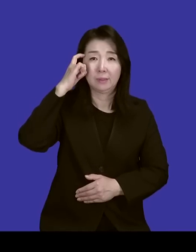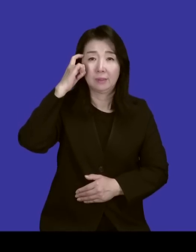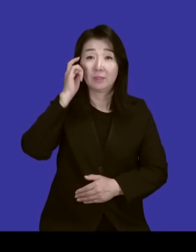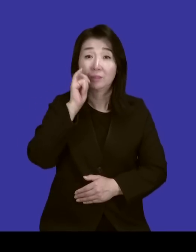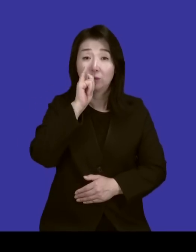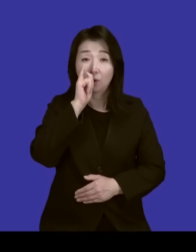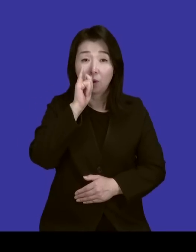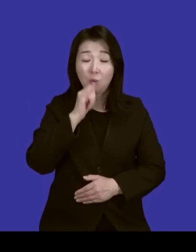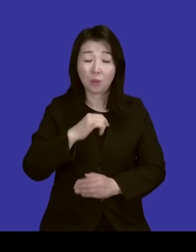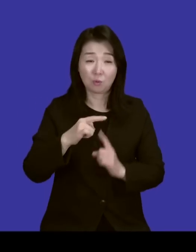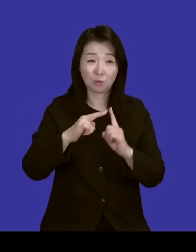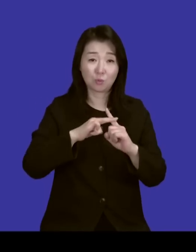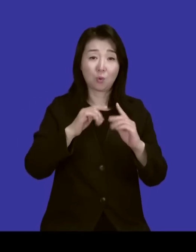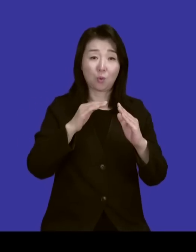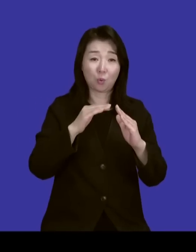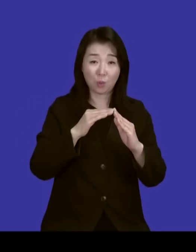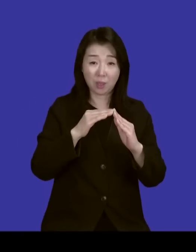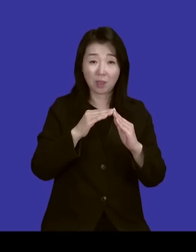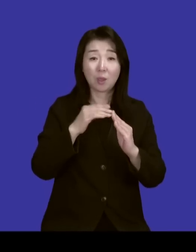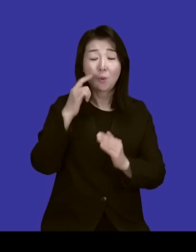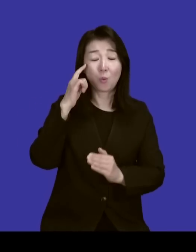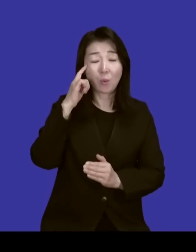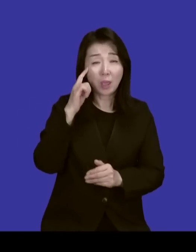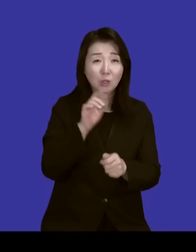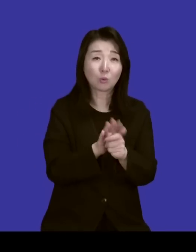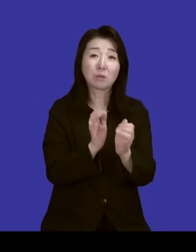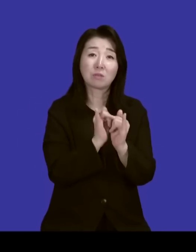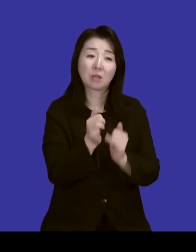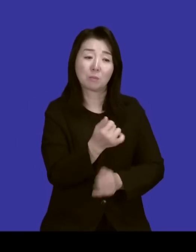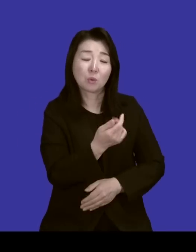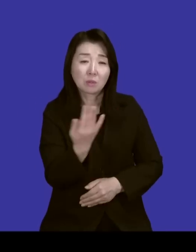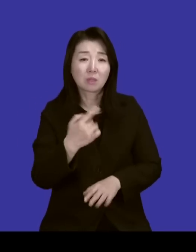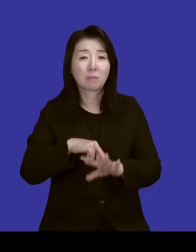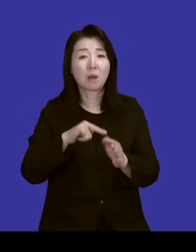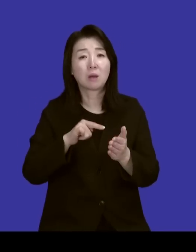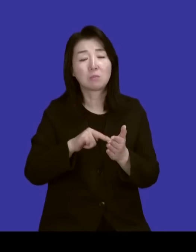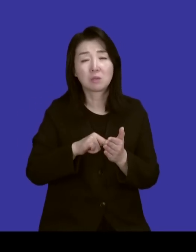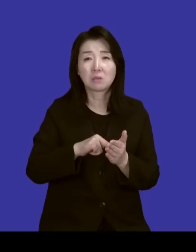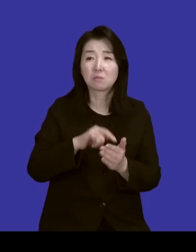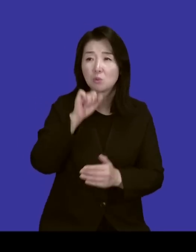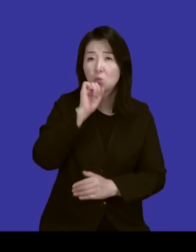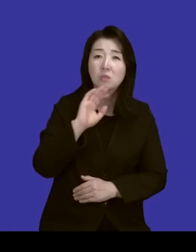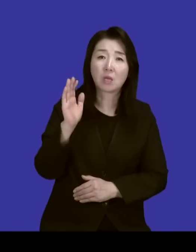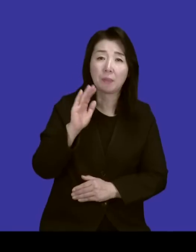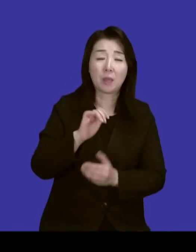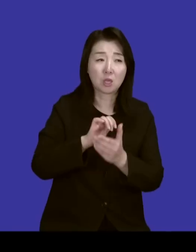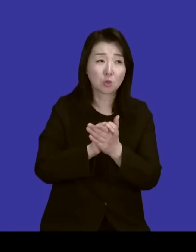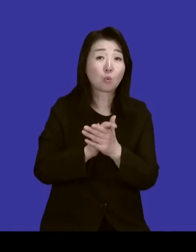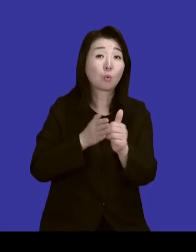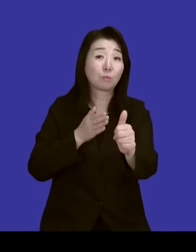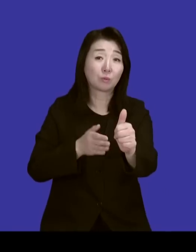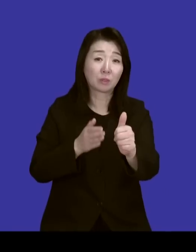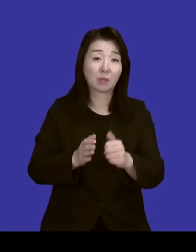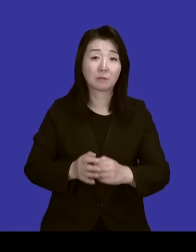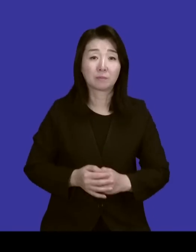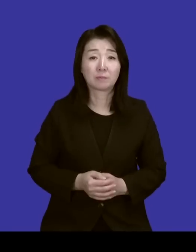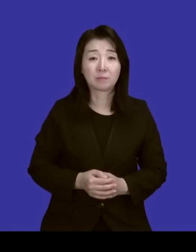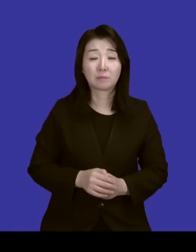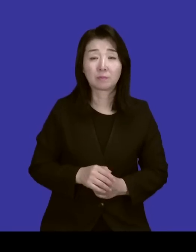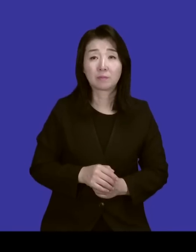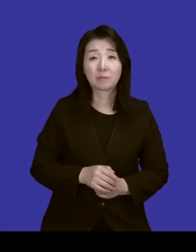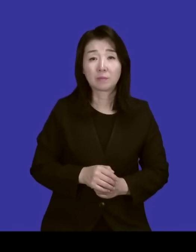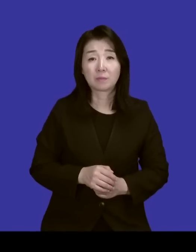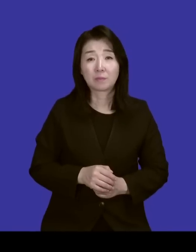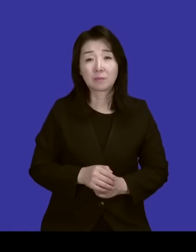우리 교회 같이 개척하던 스텝 몇 사람에게 예. 지금 내 마음이 굉장히 안 좋다고 기도해 달라고 예. 내일